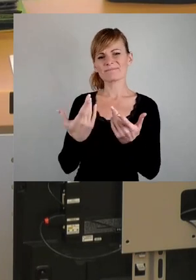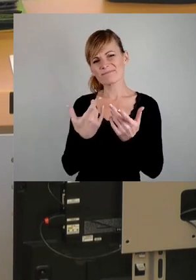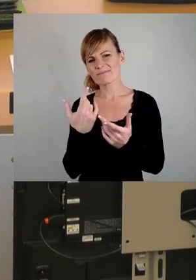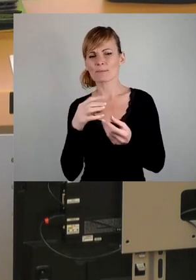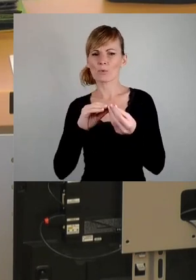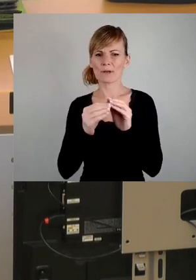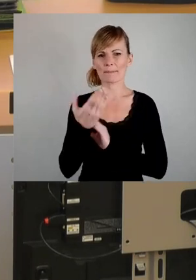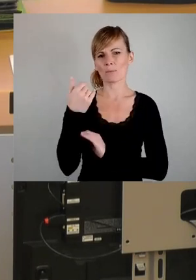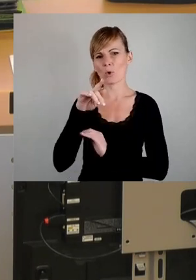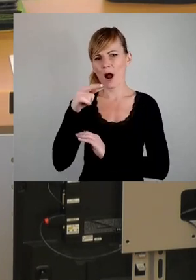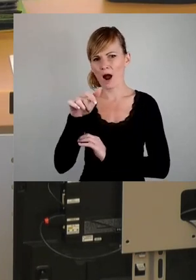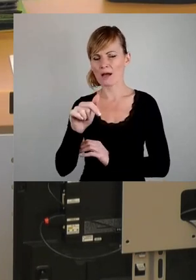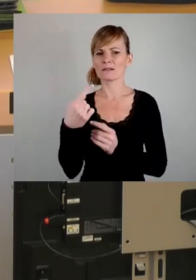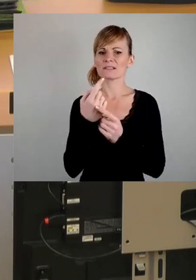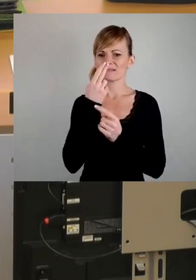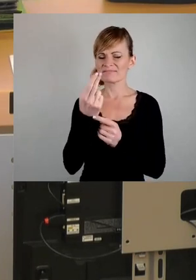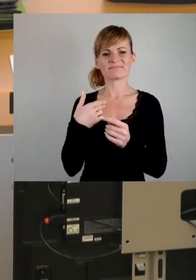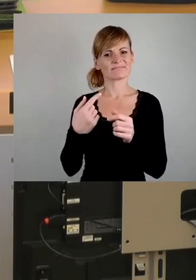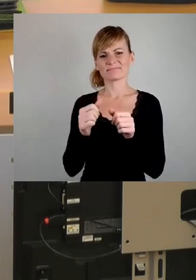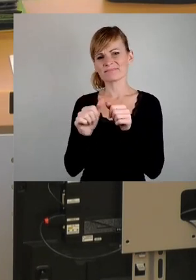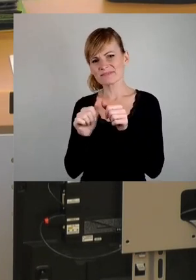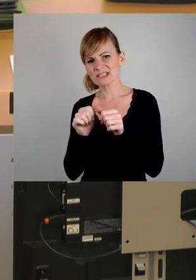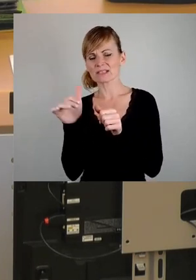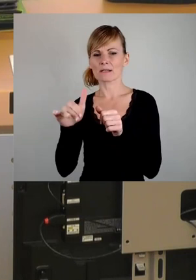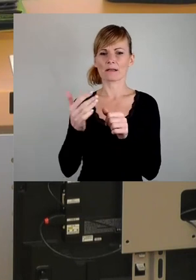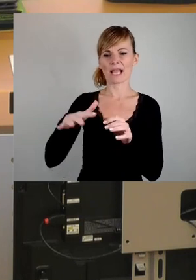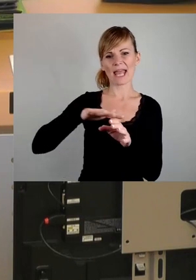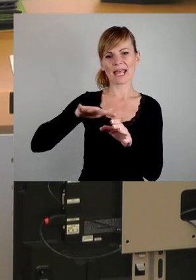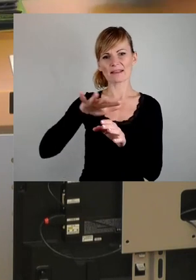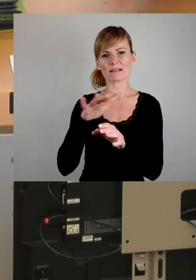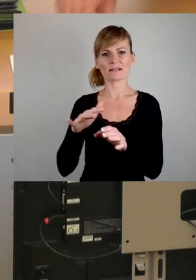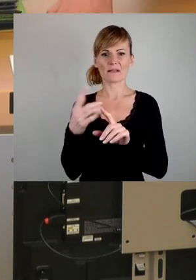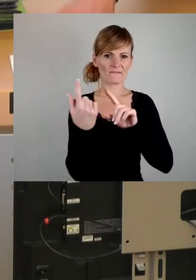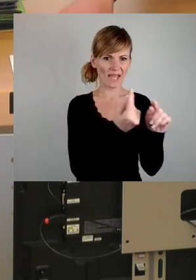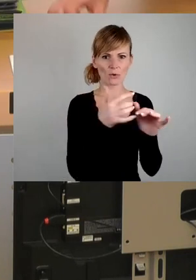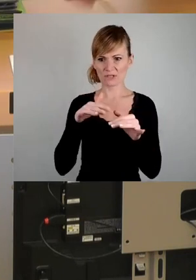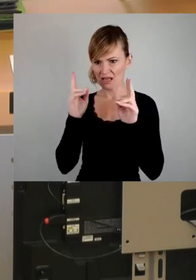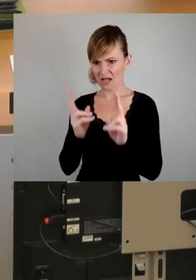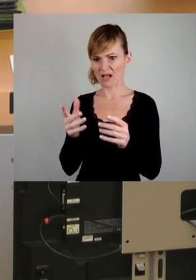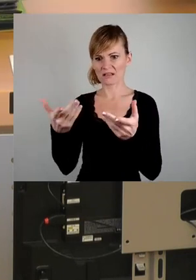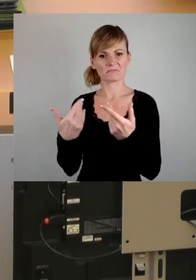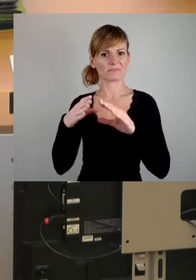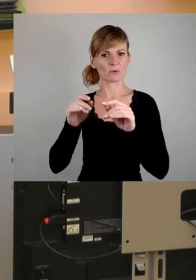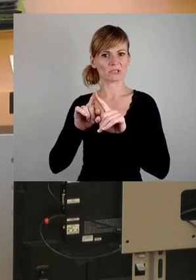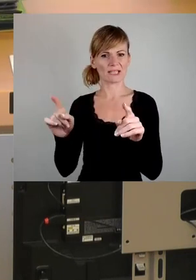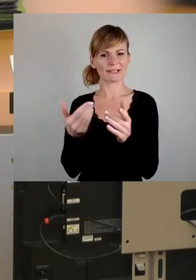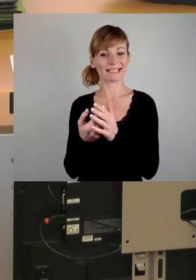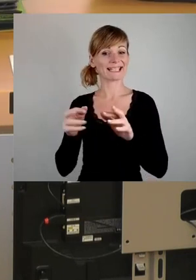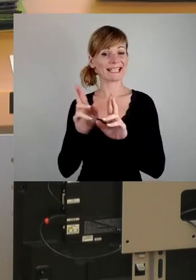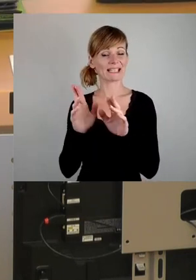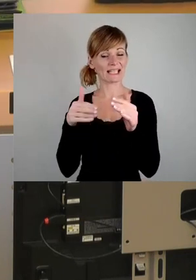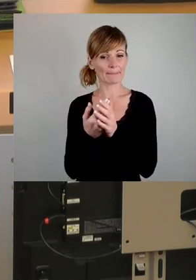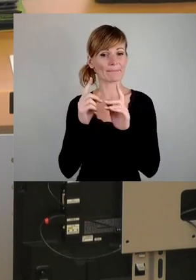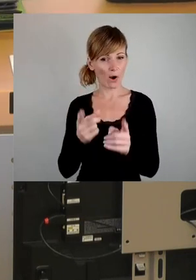damit, dass die Gelände anschließend nicht mehr adäquat genutzt worden sind und die Risiken soll man nicht wegreden.